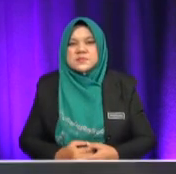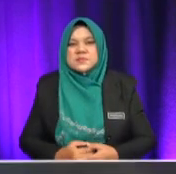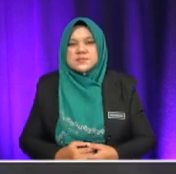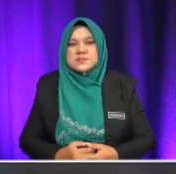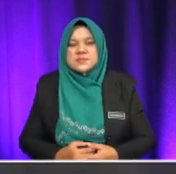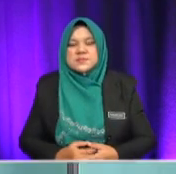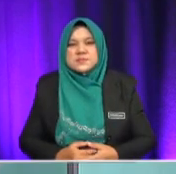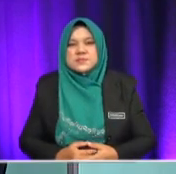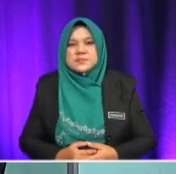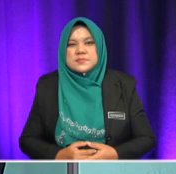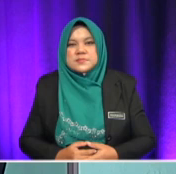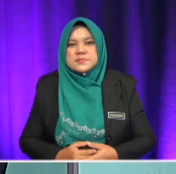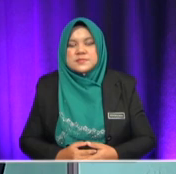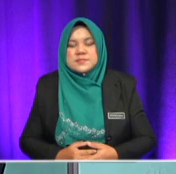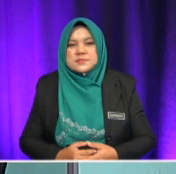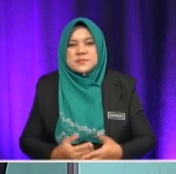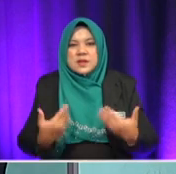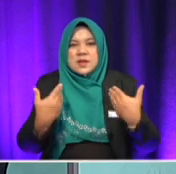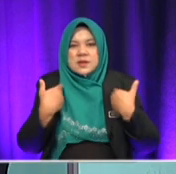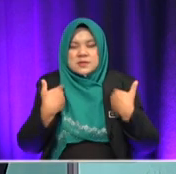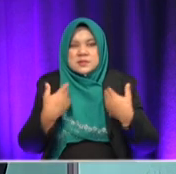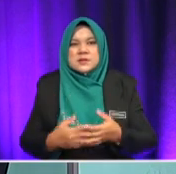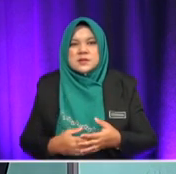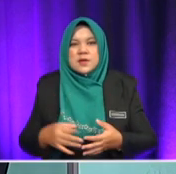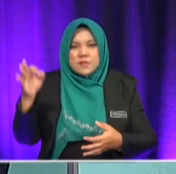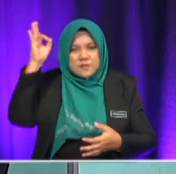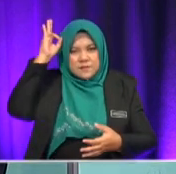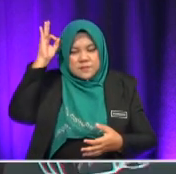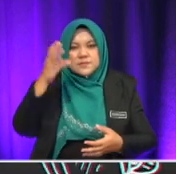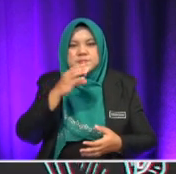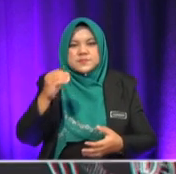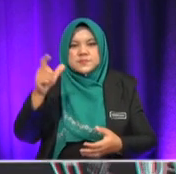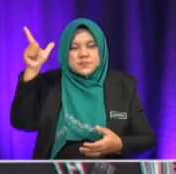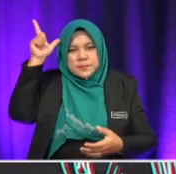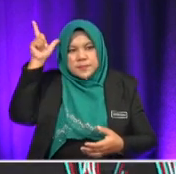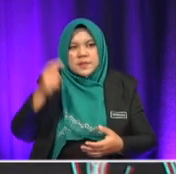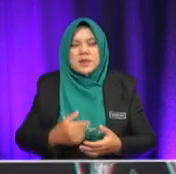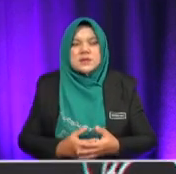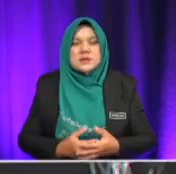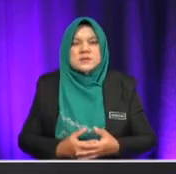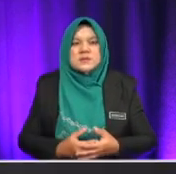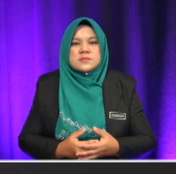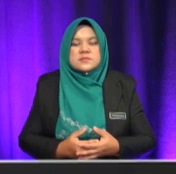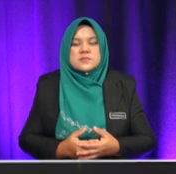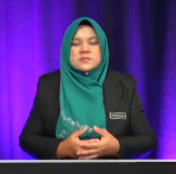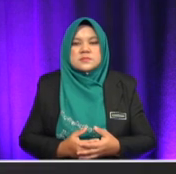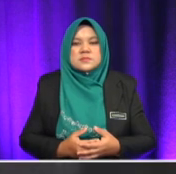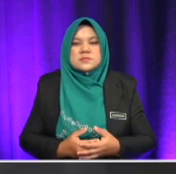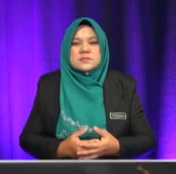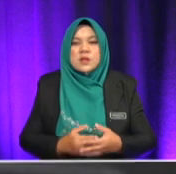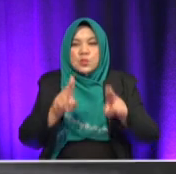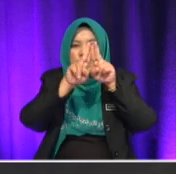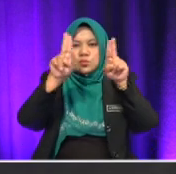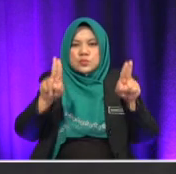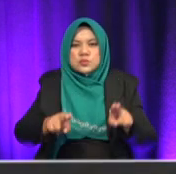nampaknya tinggal kita nampak ada di sini yaitu Faiz dan juga Lukman nah yang masih bergaya kita enggak Baginda